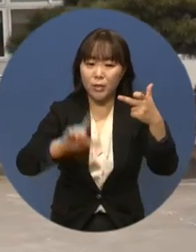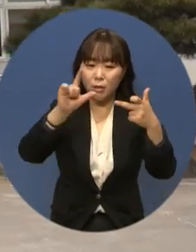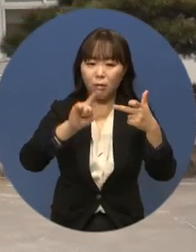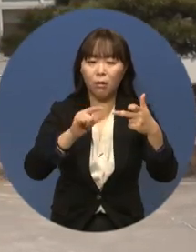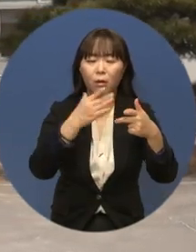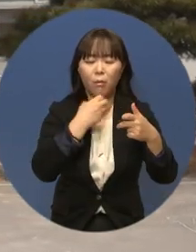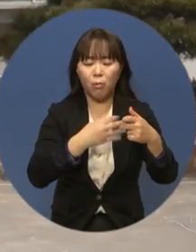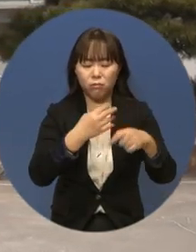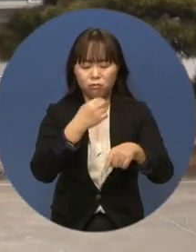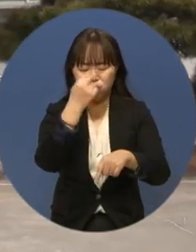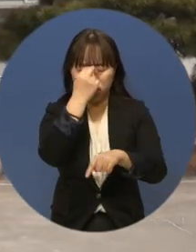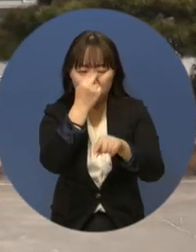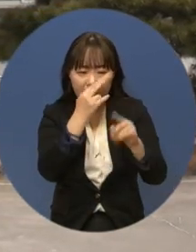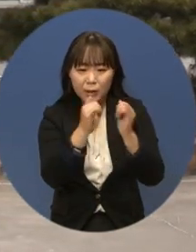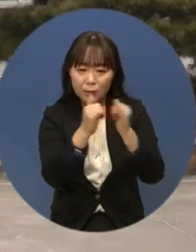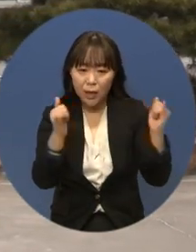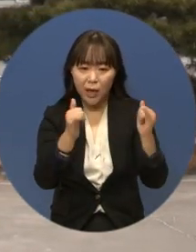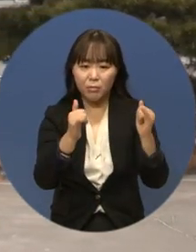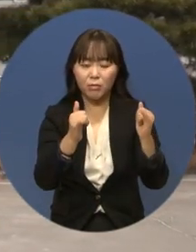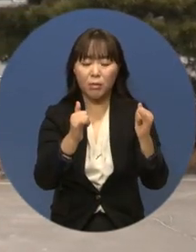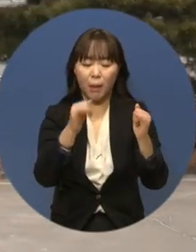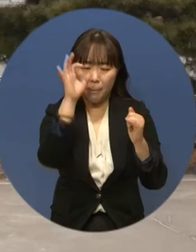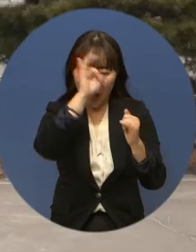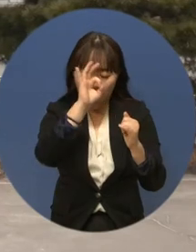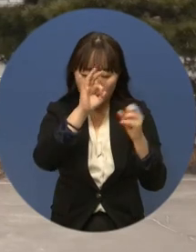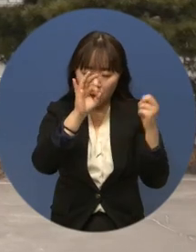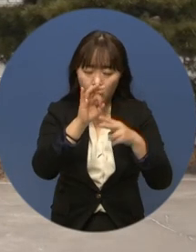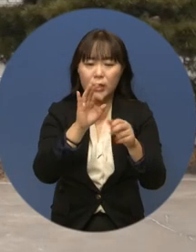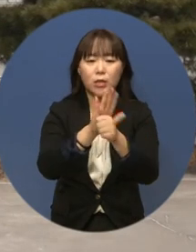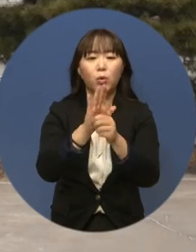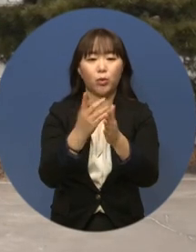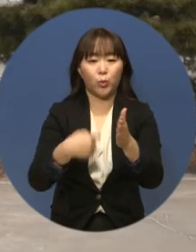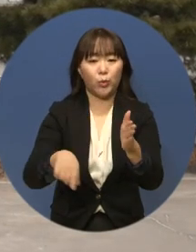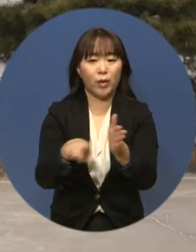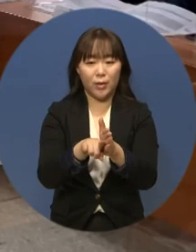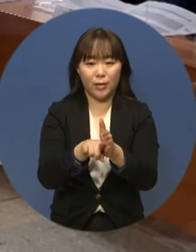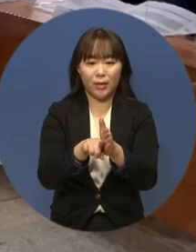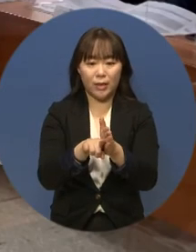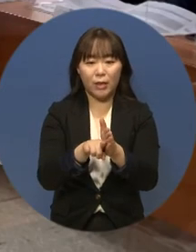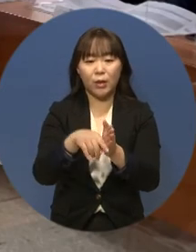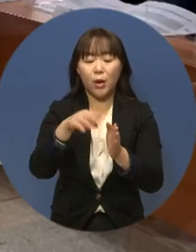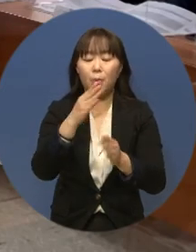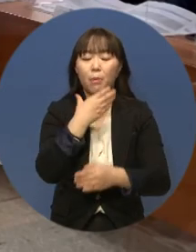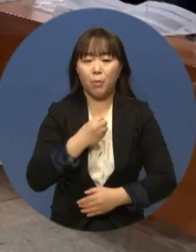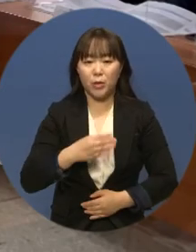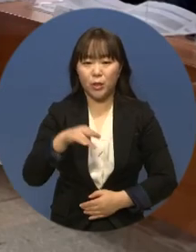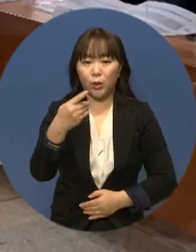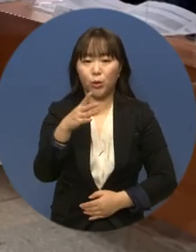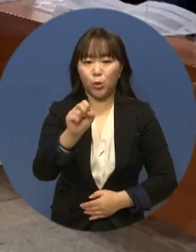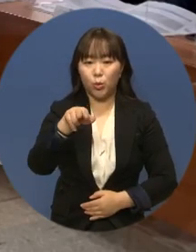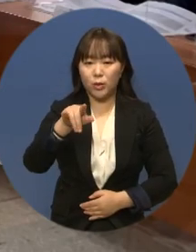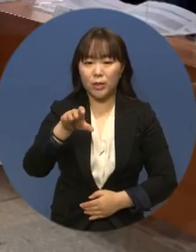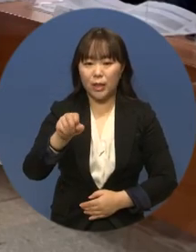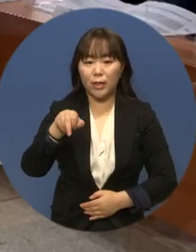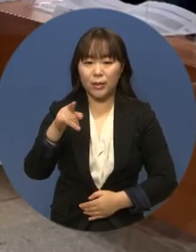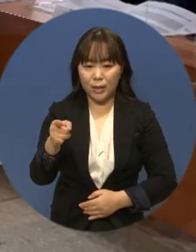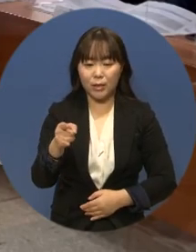복지 사각지대에 놓인 취약계층 발굴 및 지원을 위한 복지통장제를 추진하기로